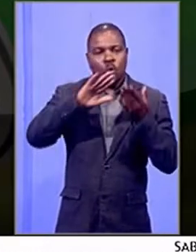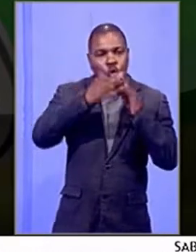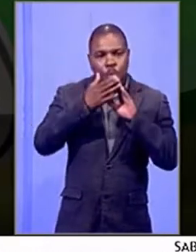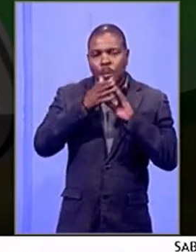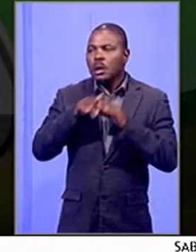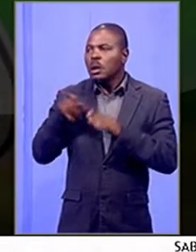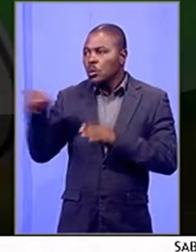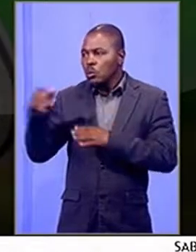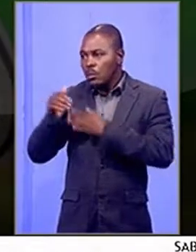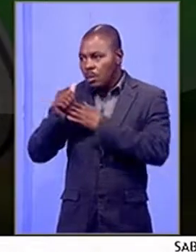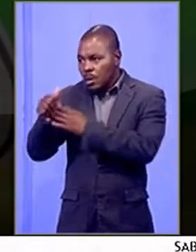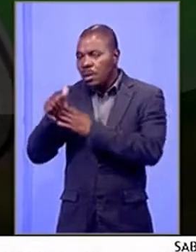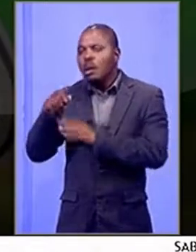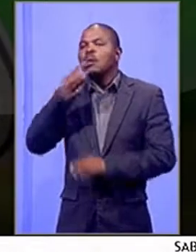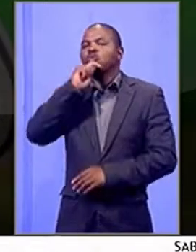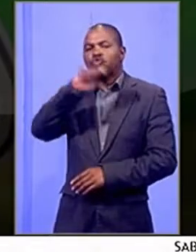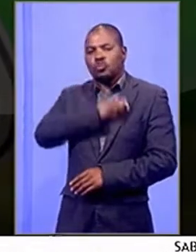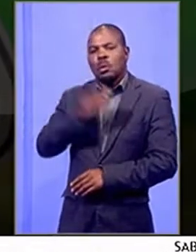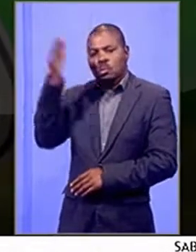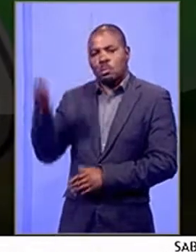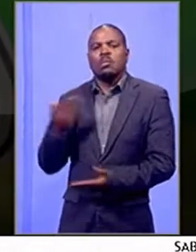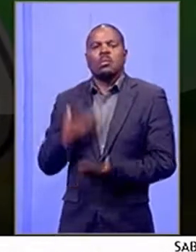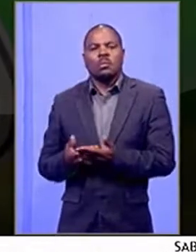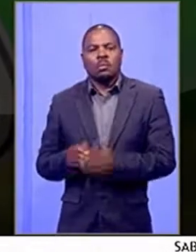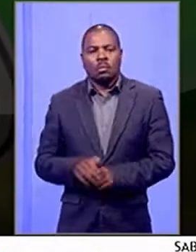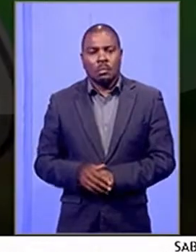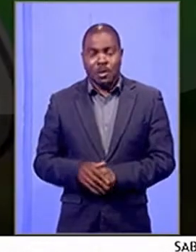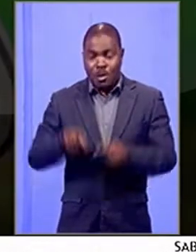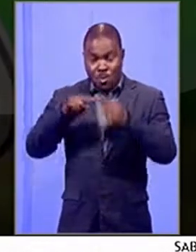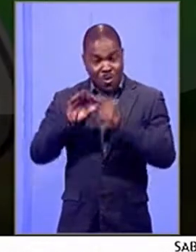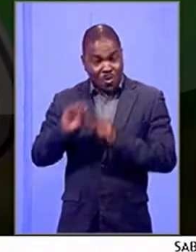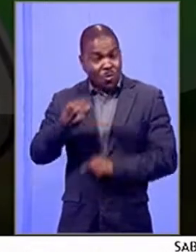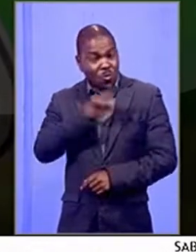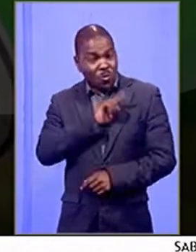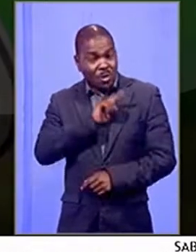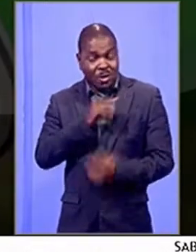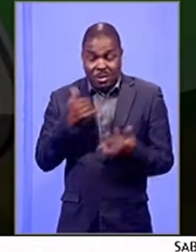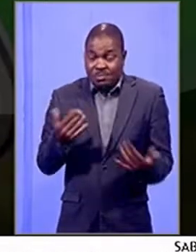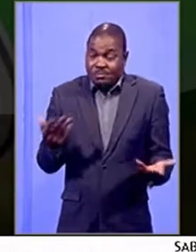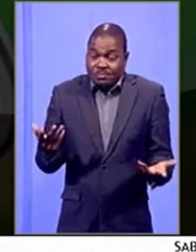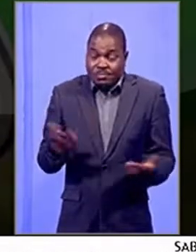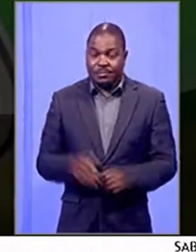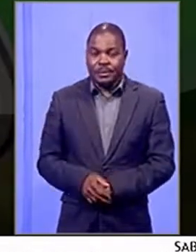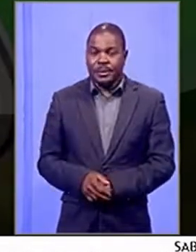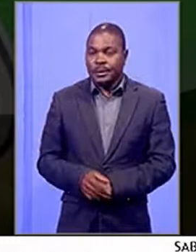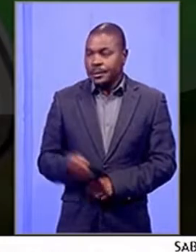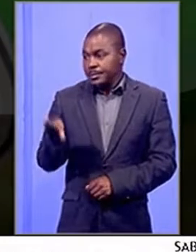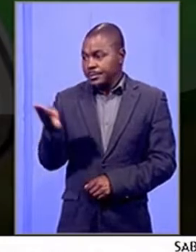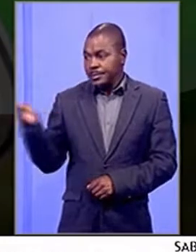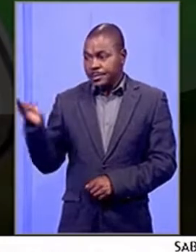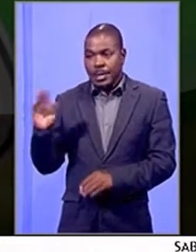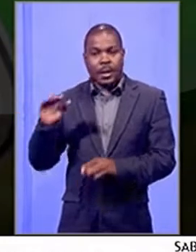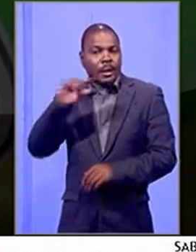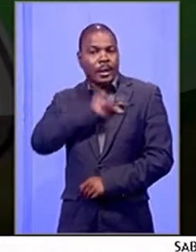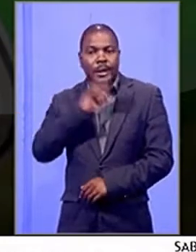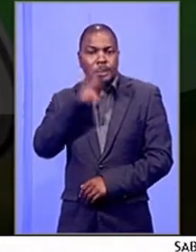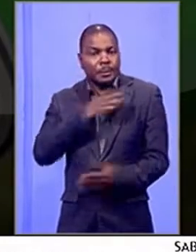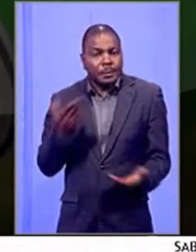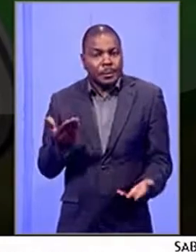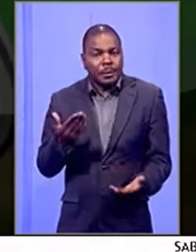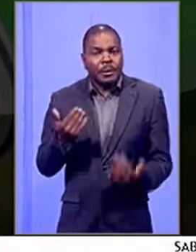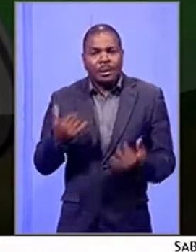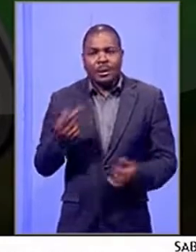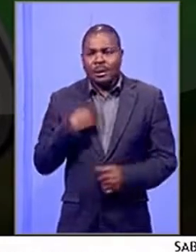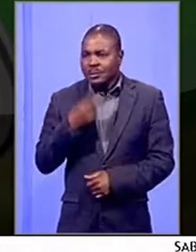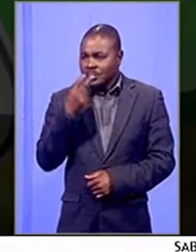ka moeteledipele wa sona. Bana le ntlha ka gore ke fo kwa bofelong ba letsatsi ba feletsa ile gore ga ba bona molato ka jalo ga ke